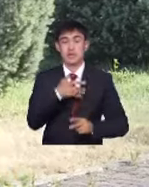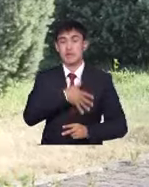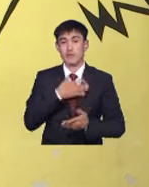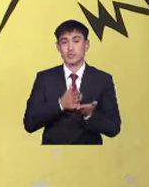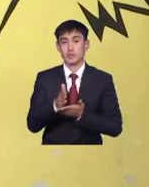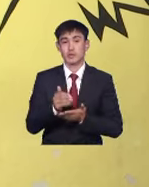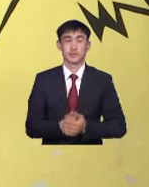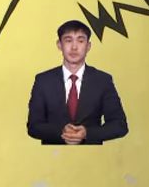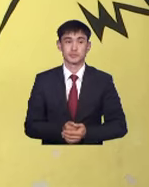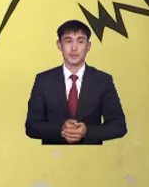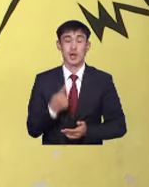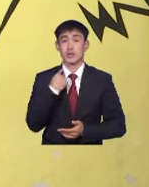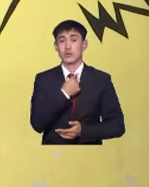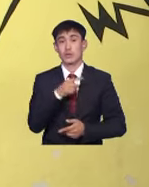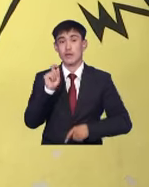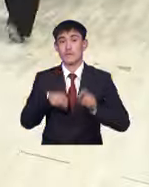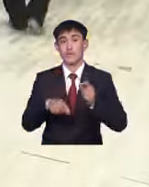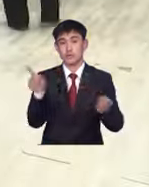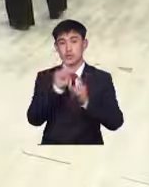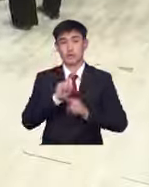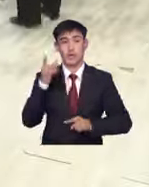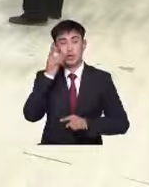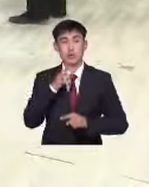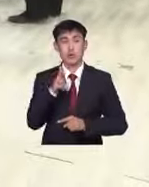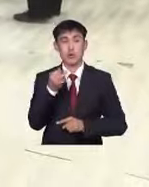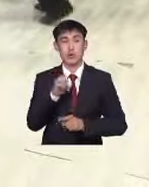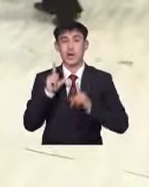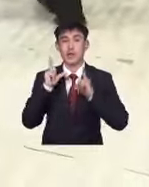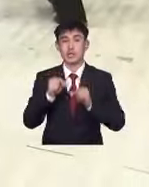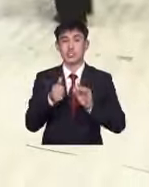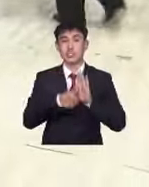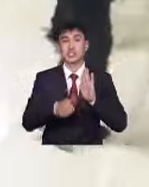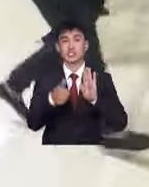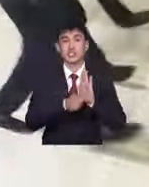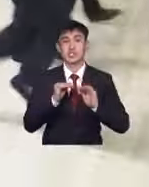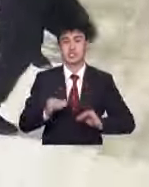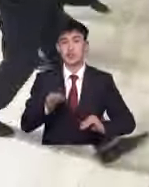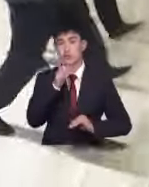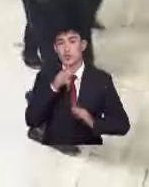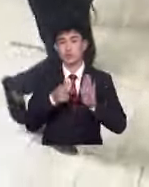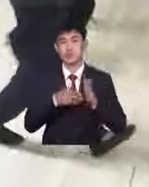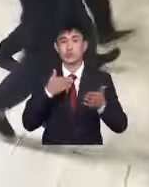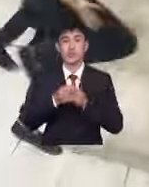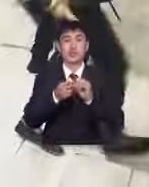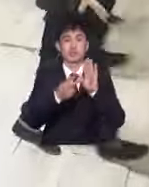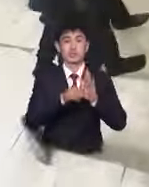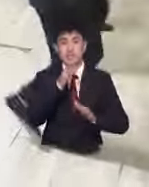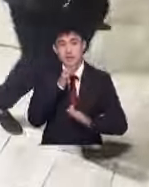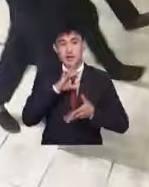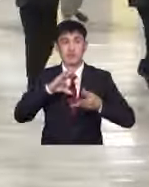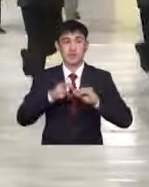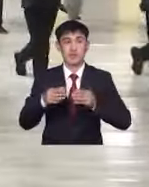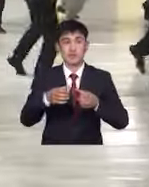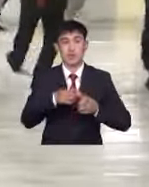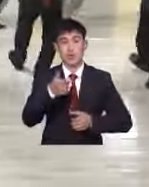направлени изл Кургана на фестива искусства оранжевой кале отправились ребят воз до 18 лет в целом в